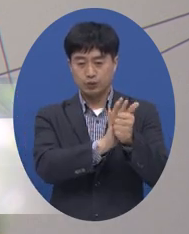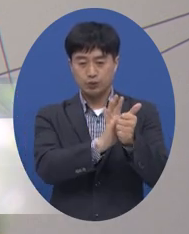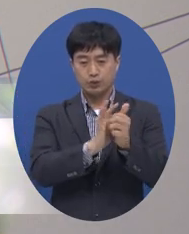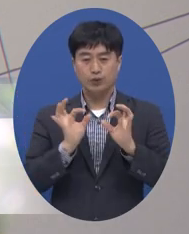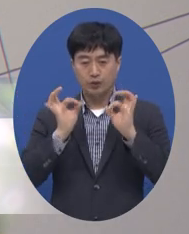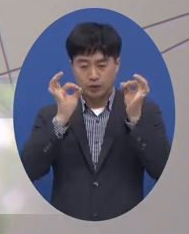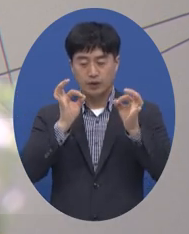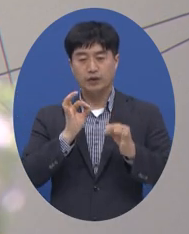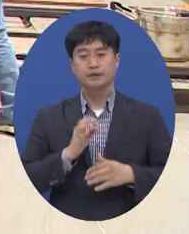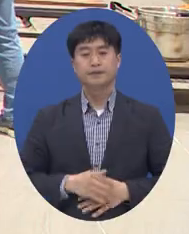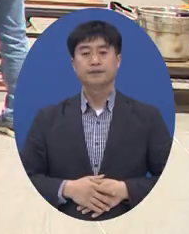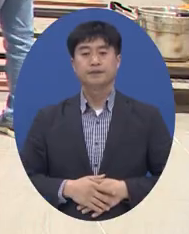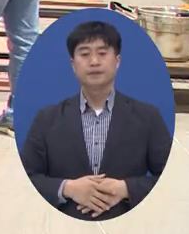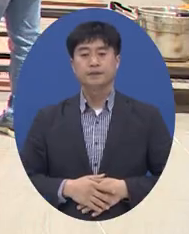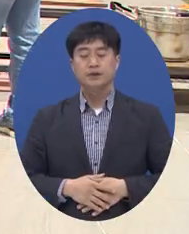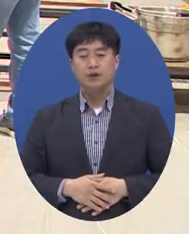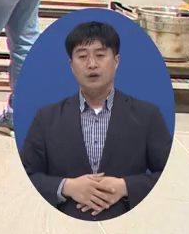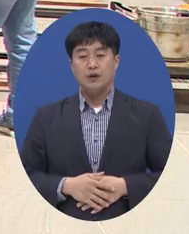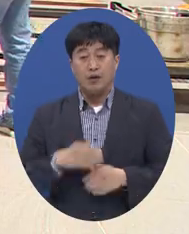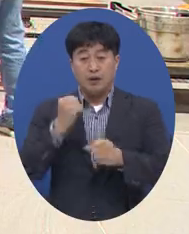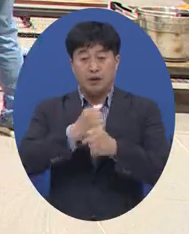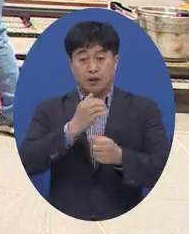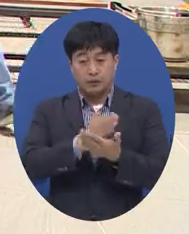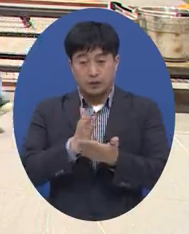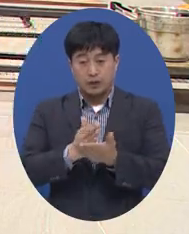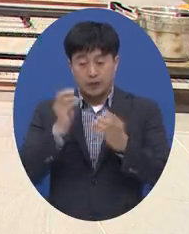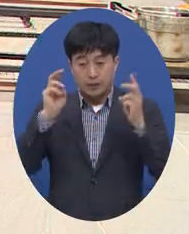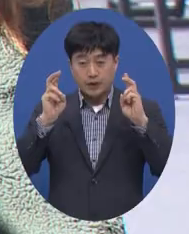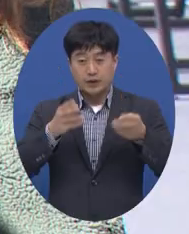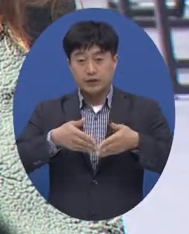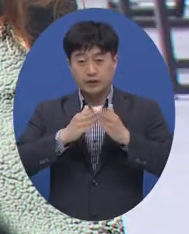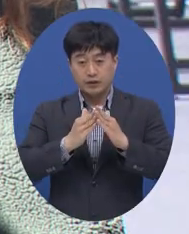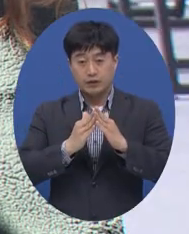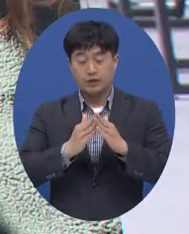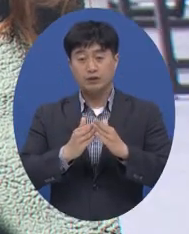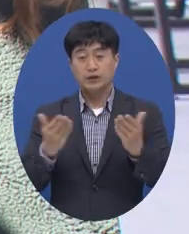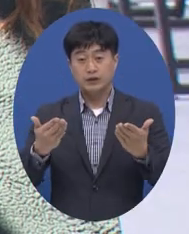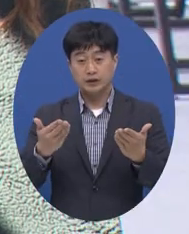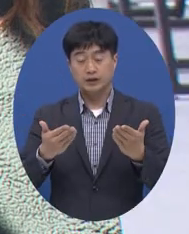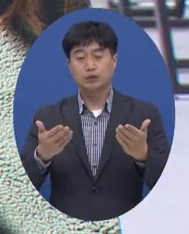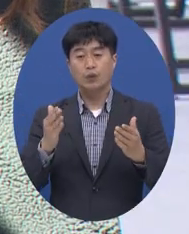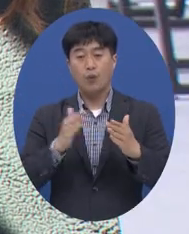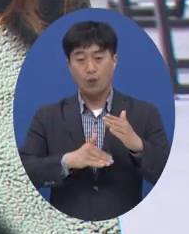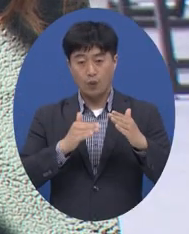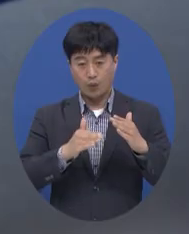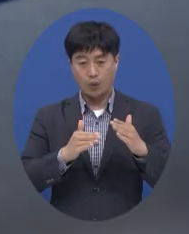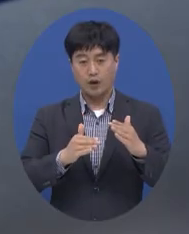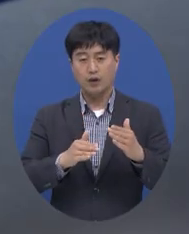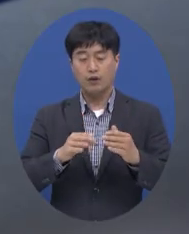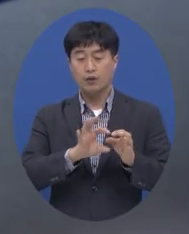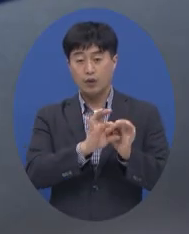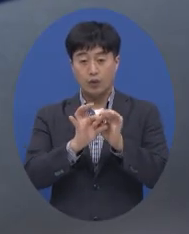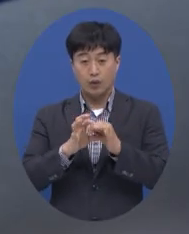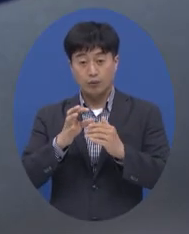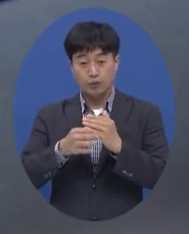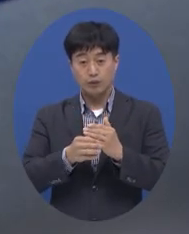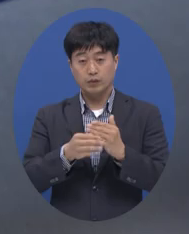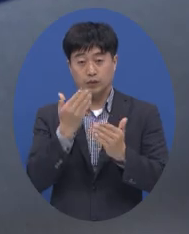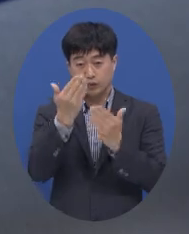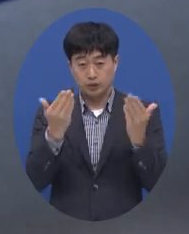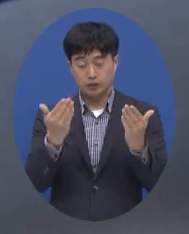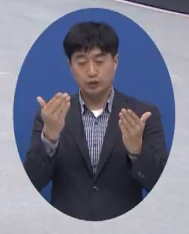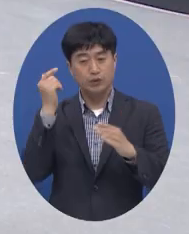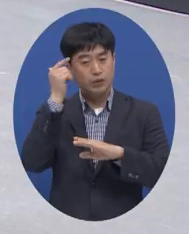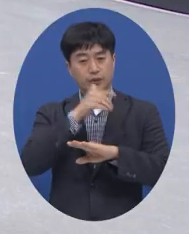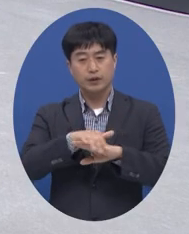되도록 노력하겠습니다. 공예 분야로 창업한 기업을 위한 업무 공간과 더불어 관련 교육 프로그램, 소규모 전시도 열릴